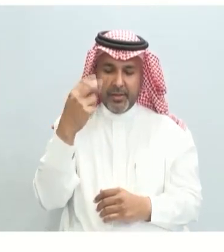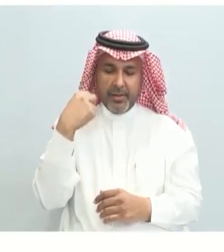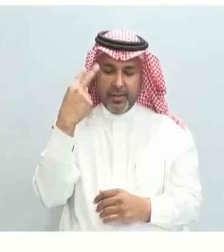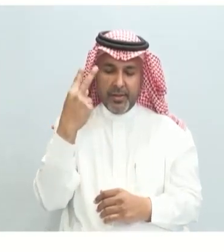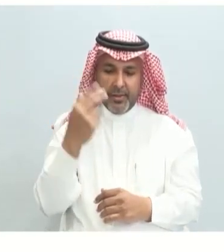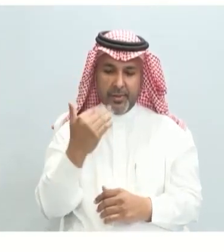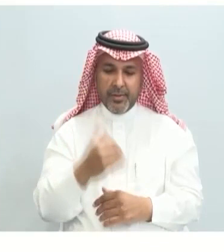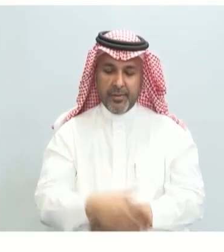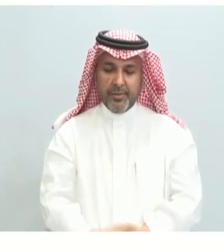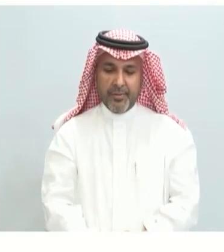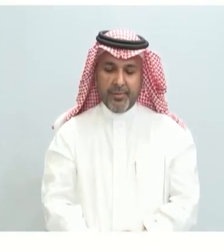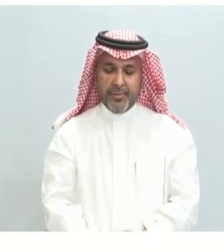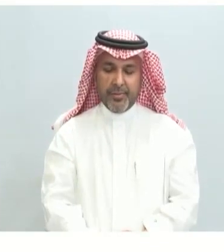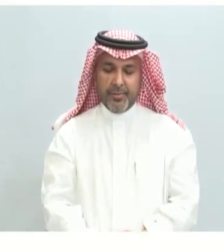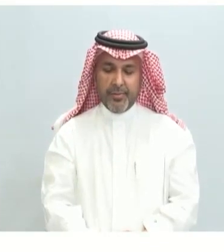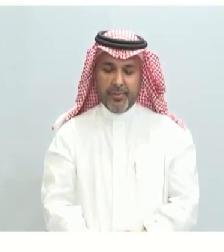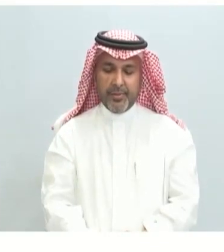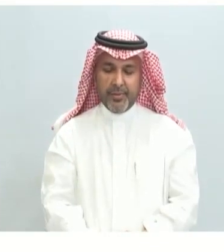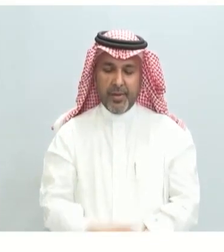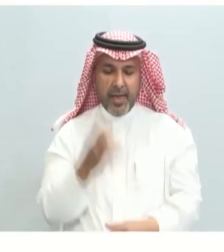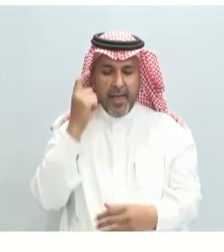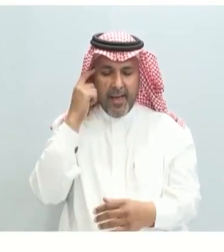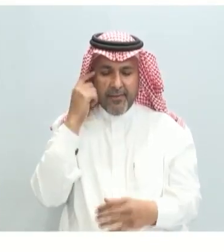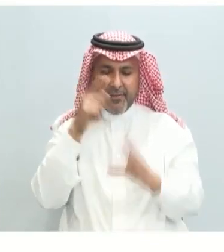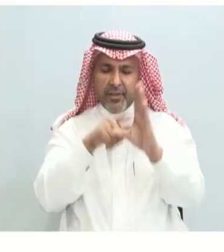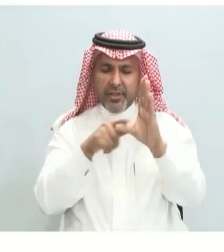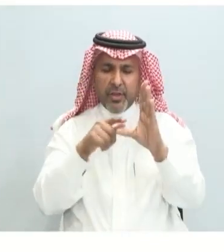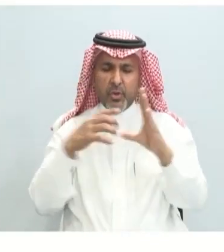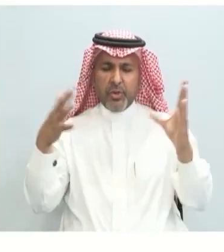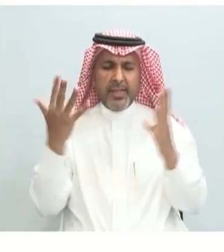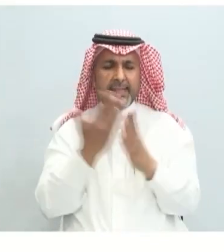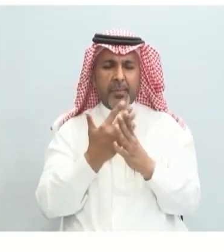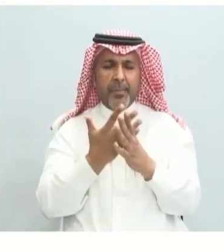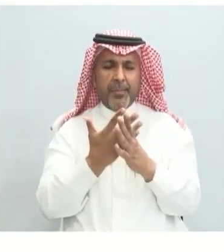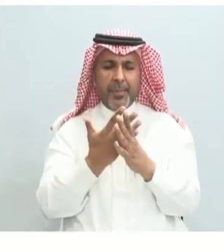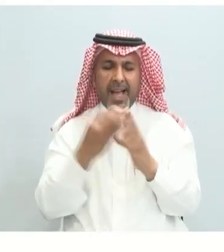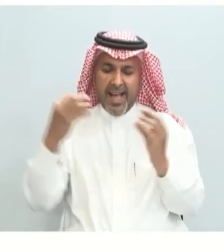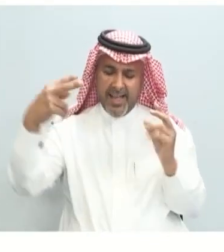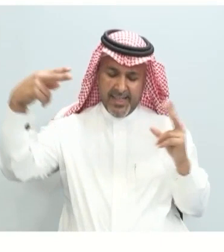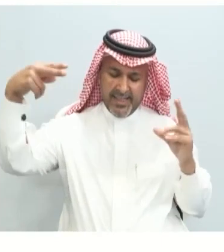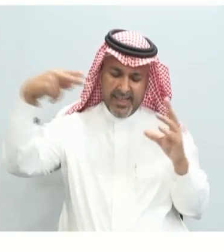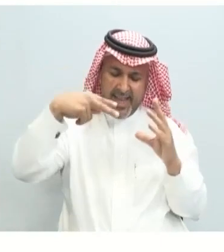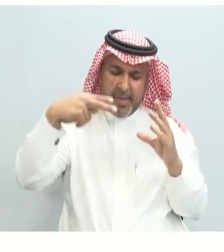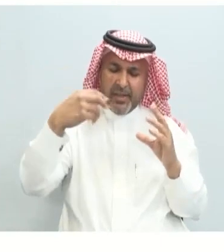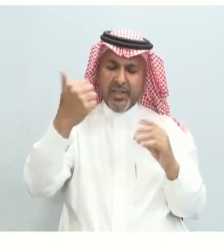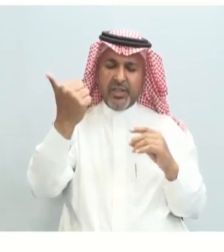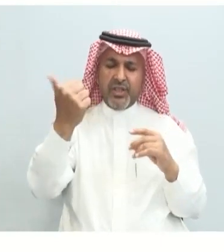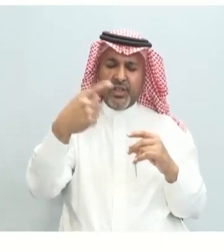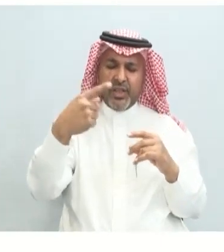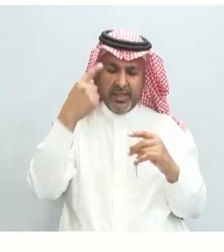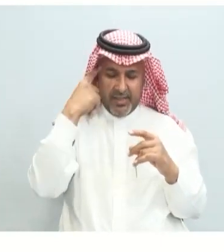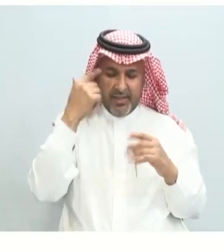كيف عرفت ان هي الزاويه كبيره لانها تقابل اكبر ضلع فبتالي الزاويه تكون كبيره اذا كانت تقابل اكبر ضلع